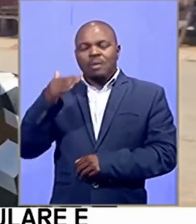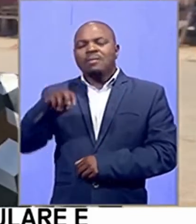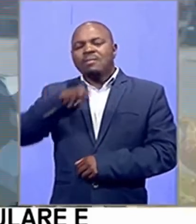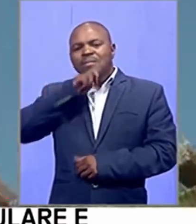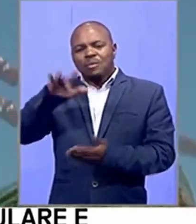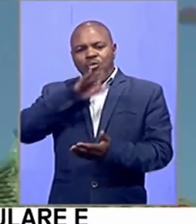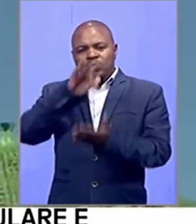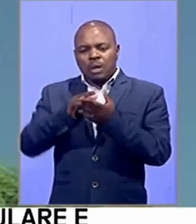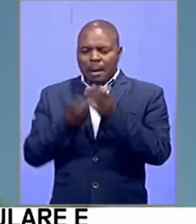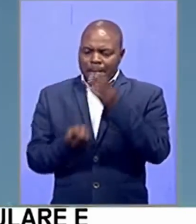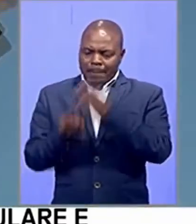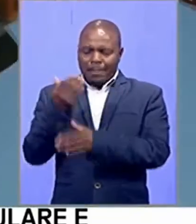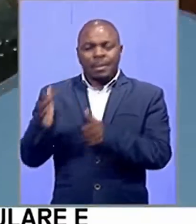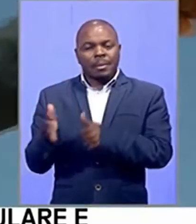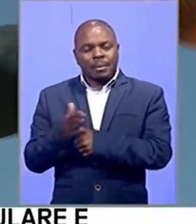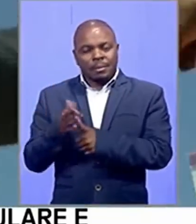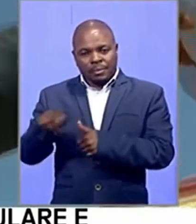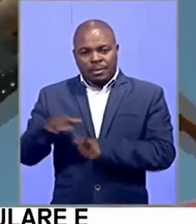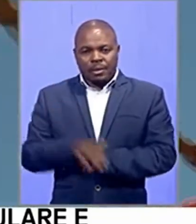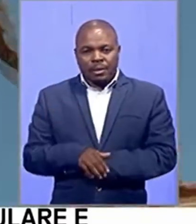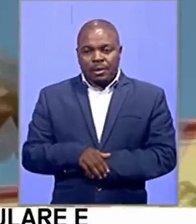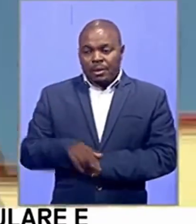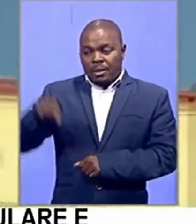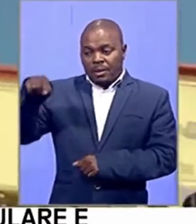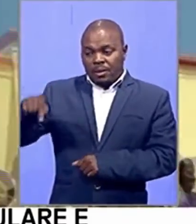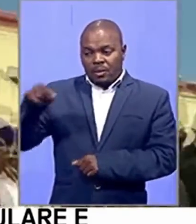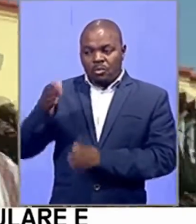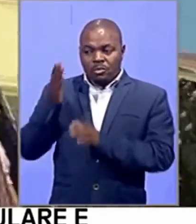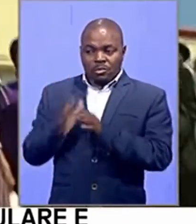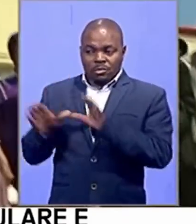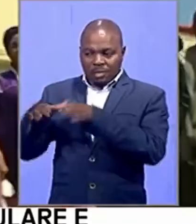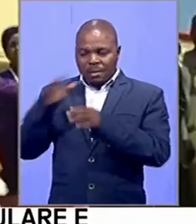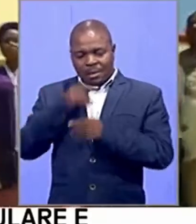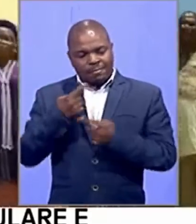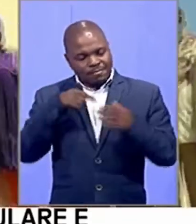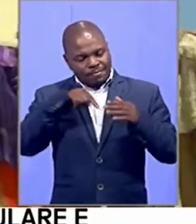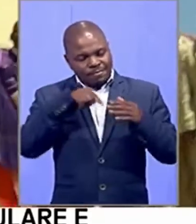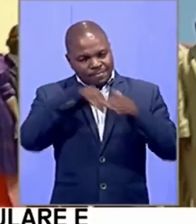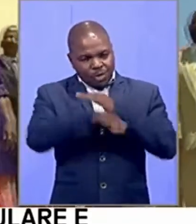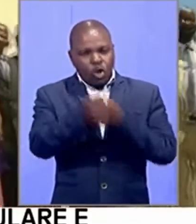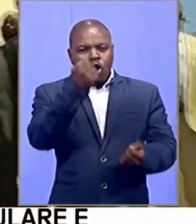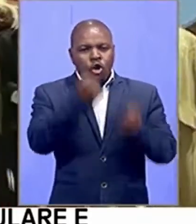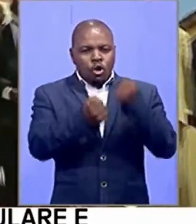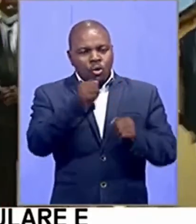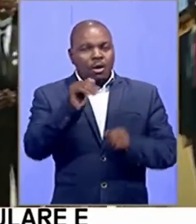bo a tswalela. Ba letlhakore lwa ga Manyaku Thulare ba re ba ikelela go lwantsha katlholo eno kwa